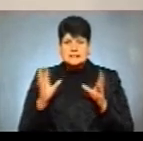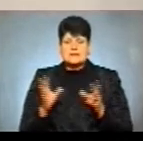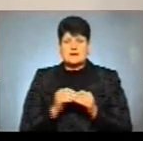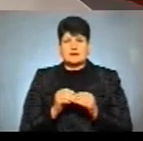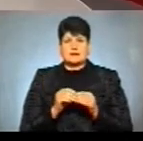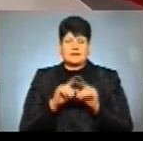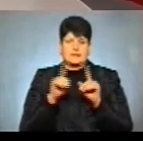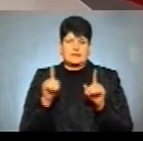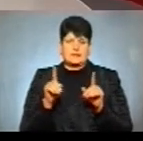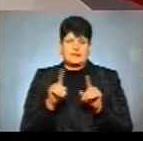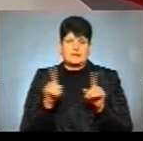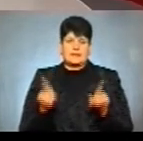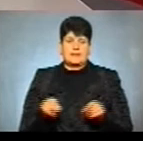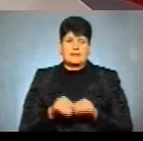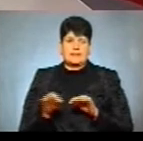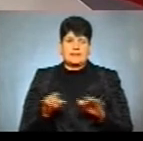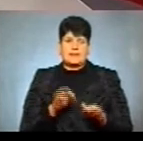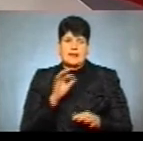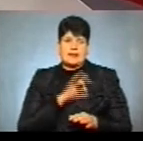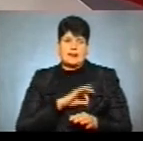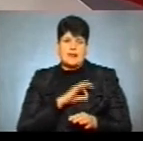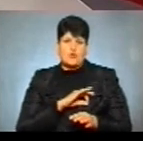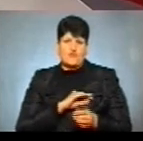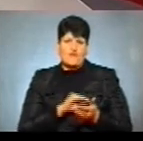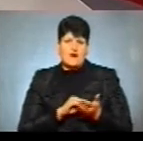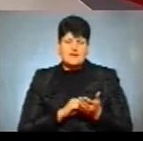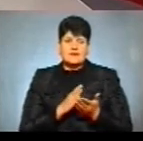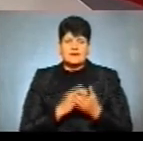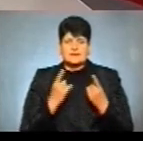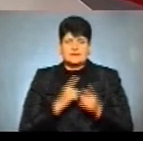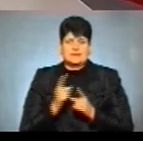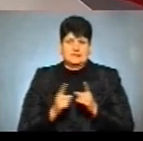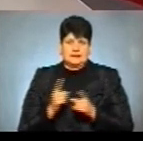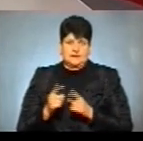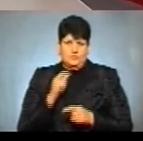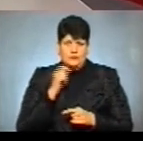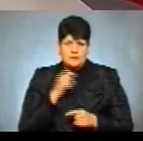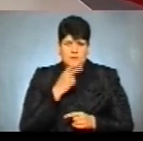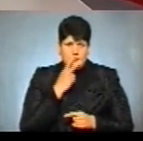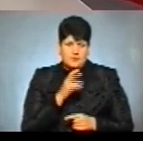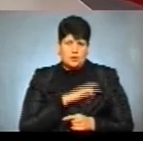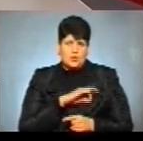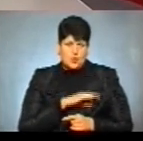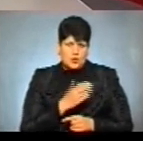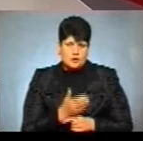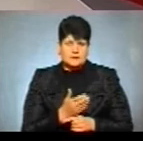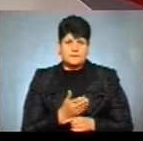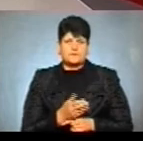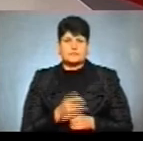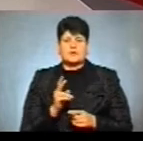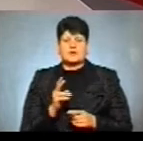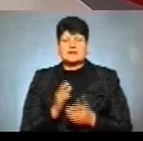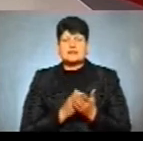Загалом декларування стало таким рушієм змін для України, і ми побачили всі і статки, і доходи